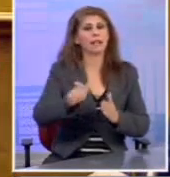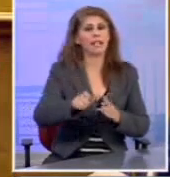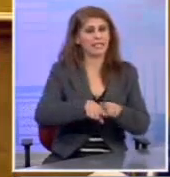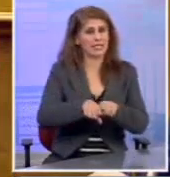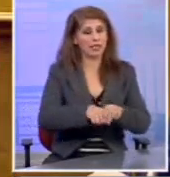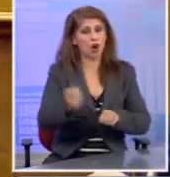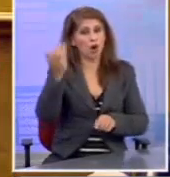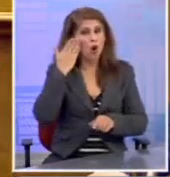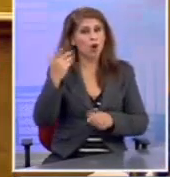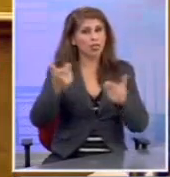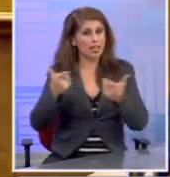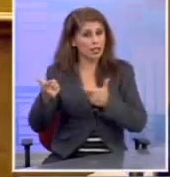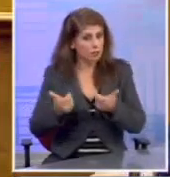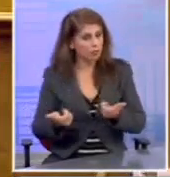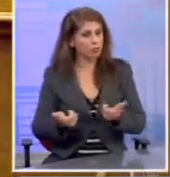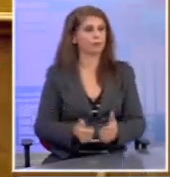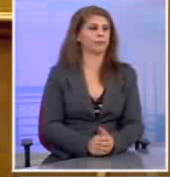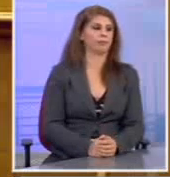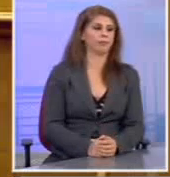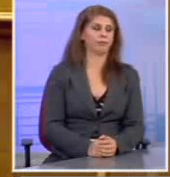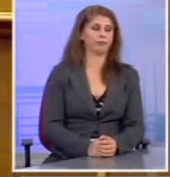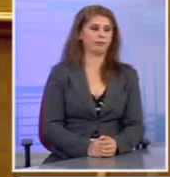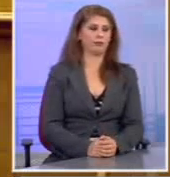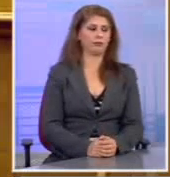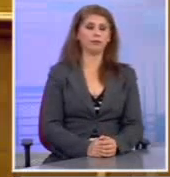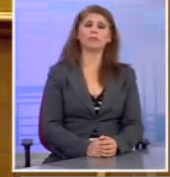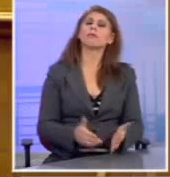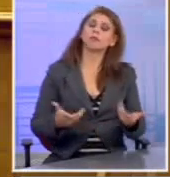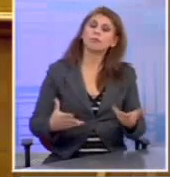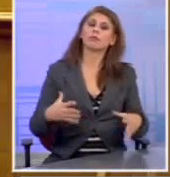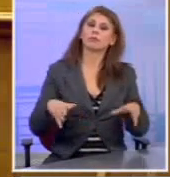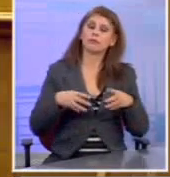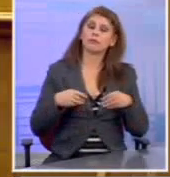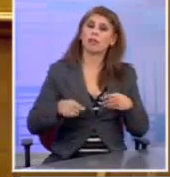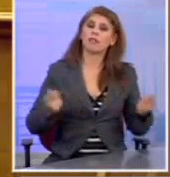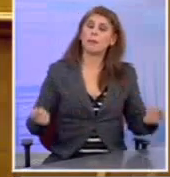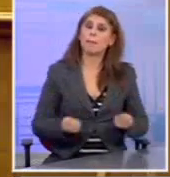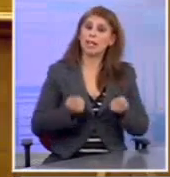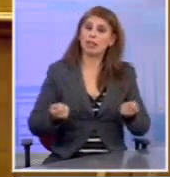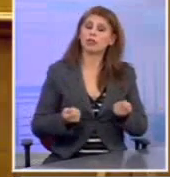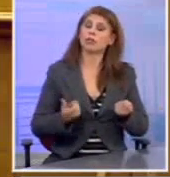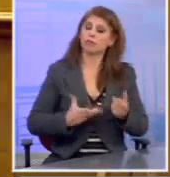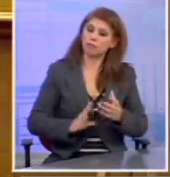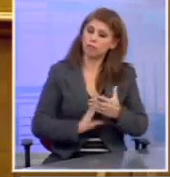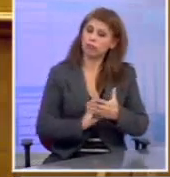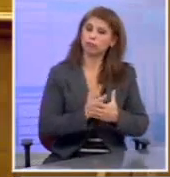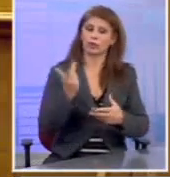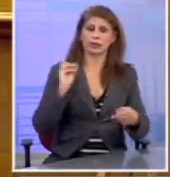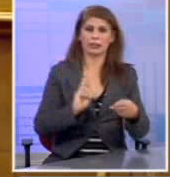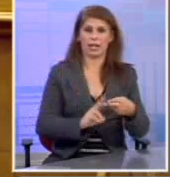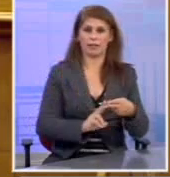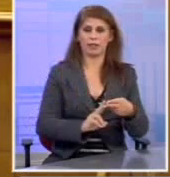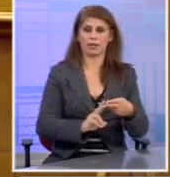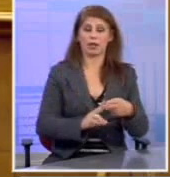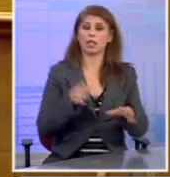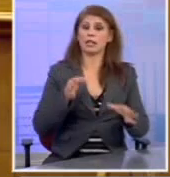κόστος δανεισμού. Και έτσι δεχτήκαμε σε αυτή την παραγωγική, δημιουργική συνάντηση